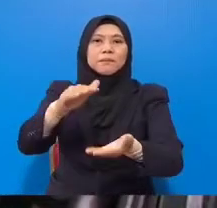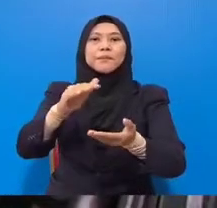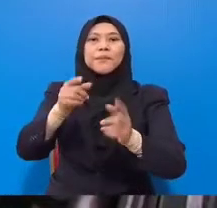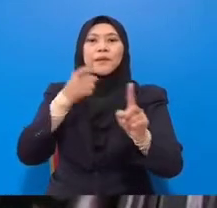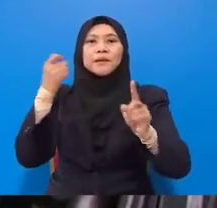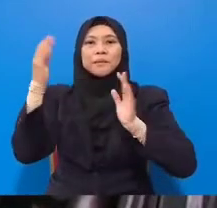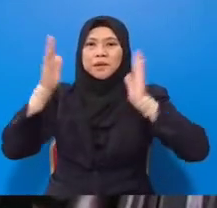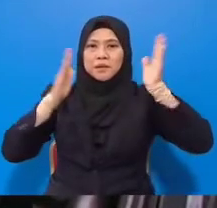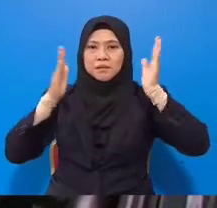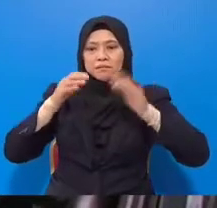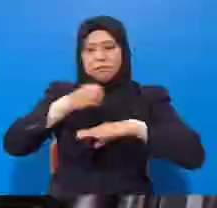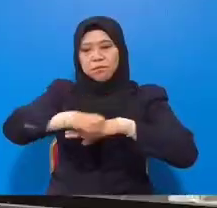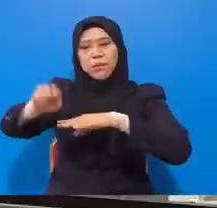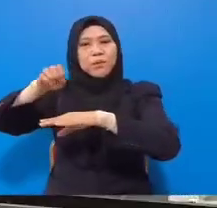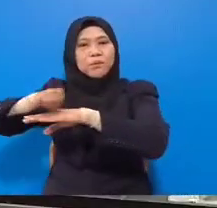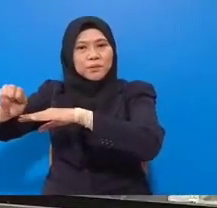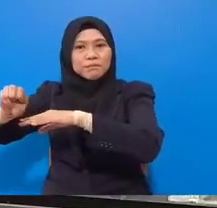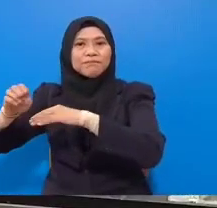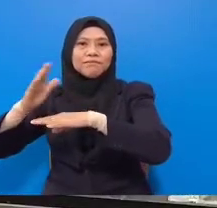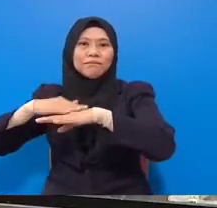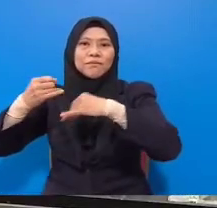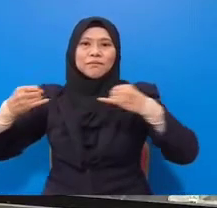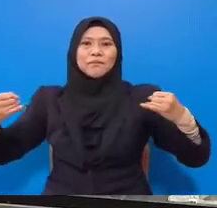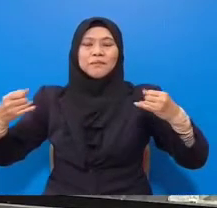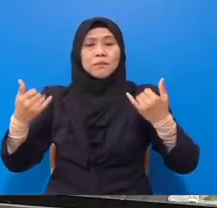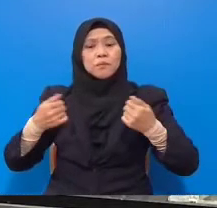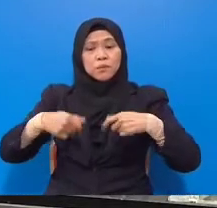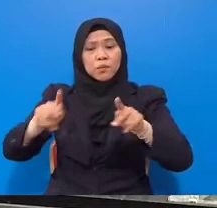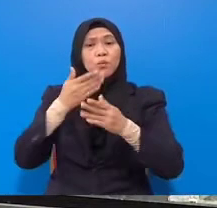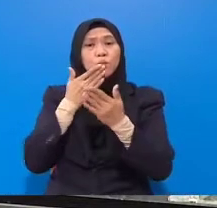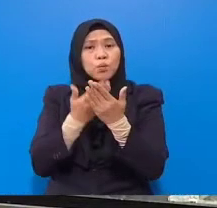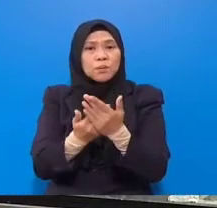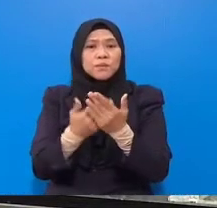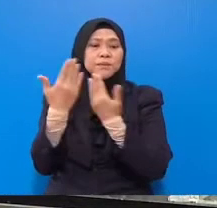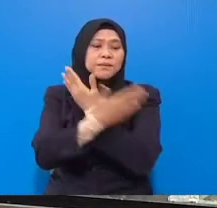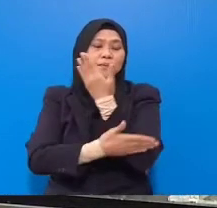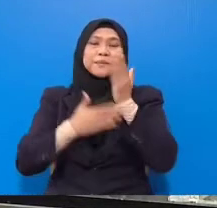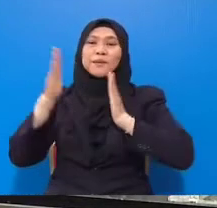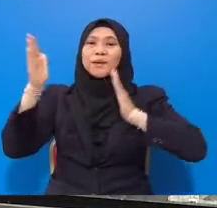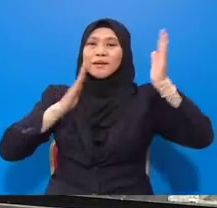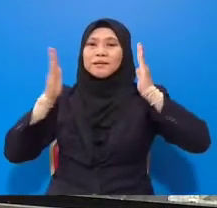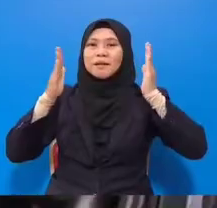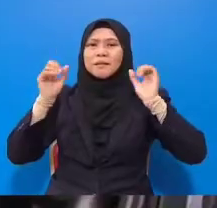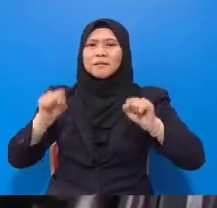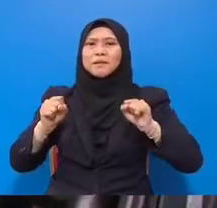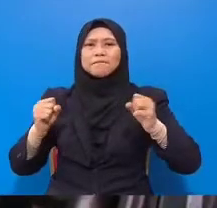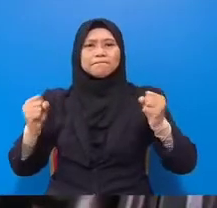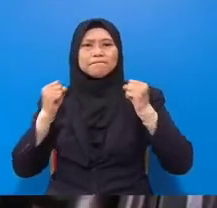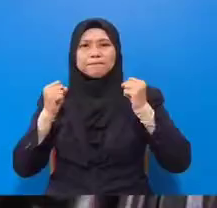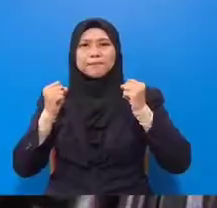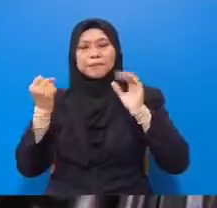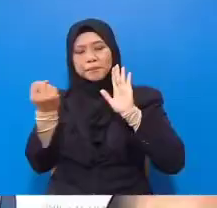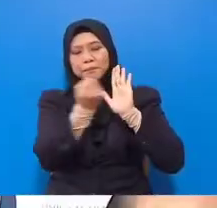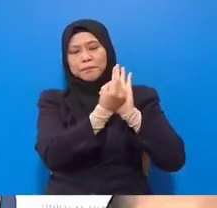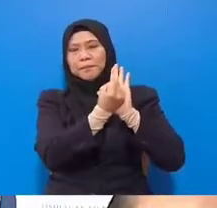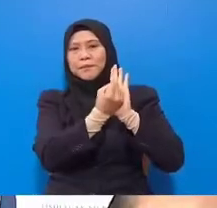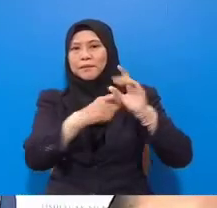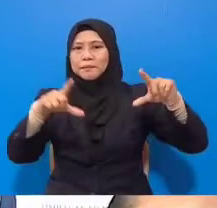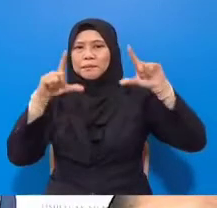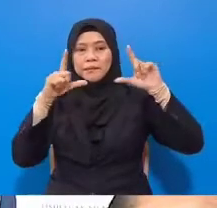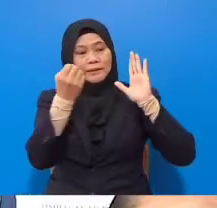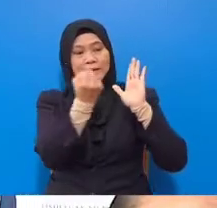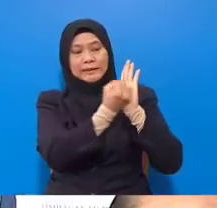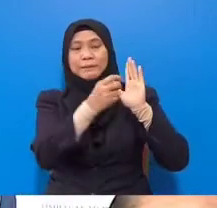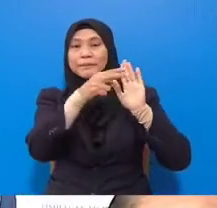oleh negara kita Malaysia ini juga merupakan satu peluang baik untuk negara kita memperkuatkan jenama dan